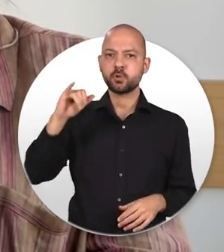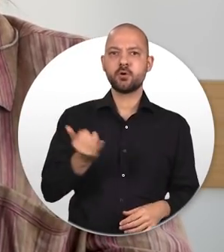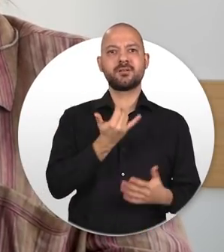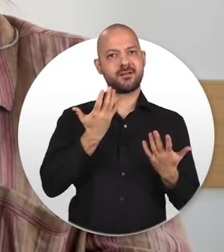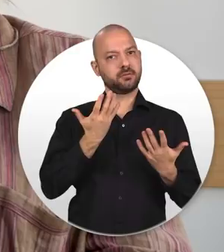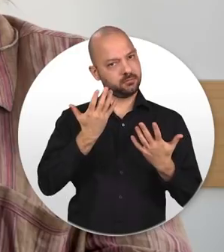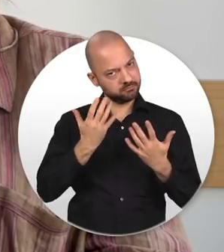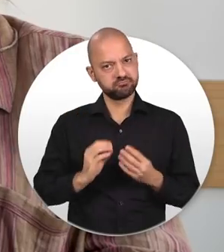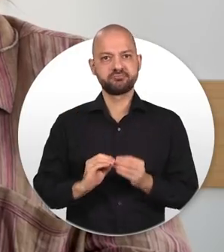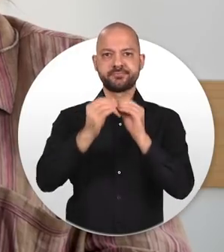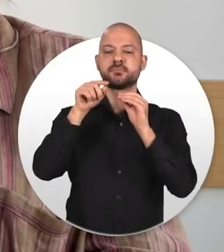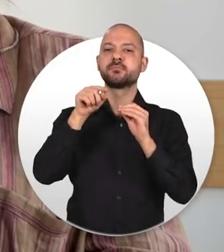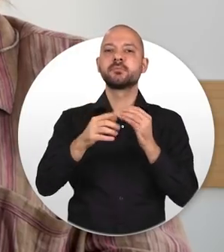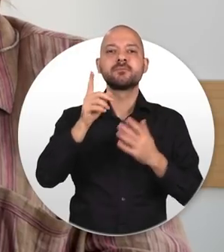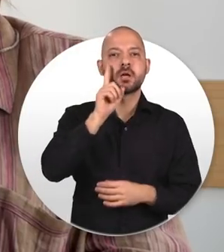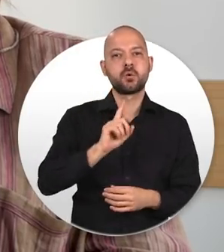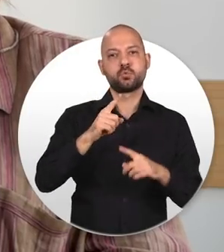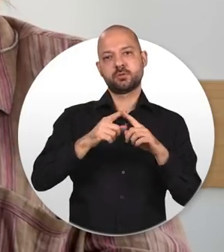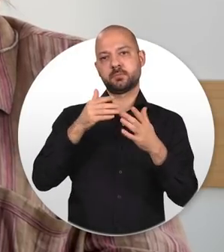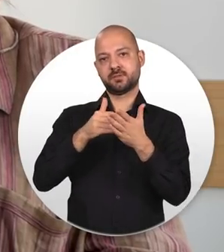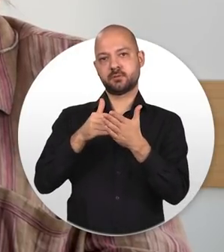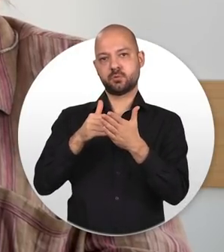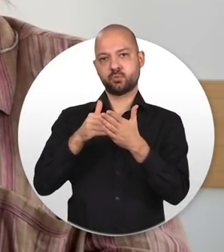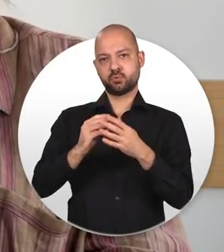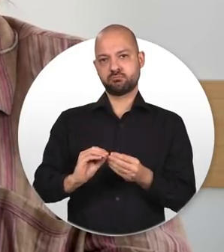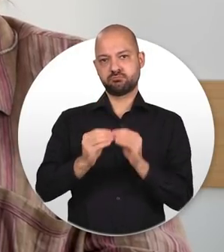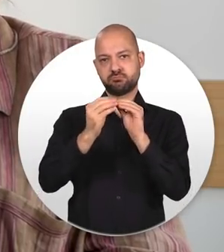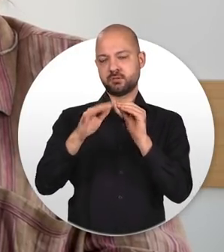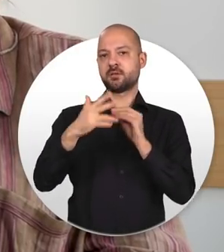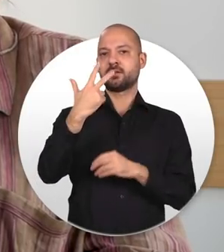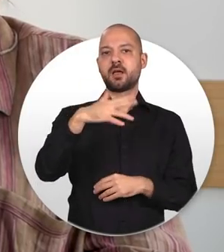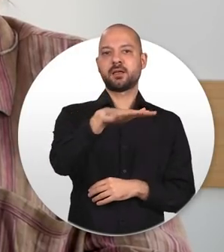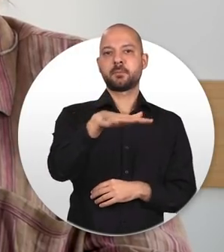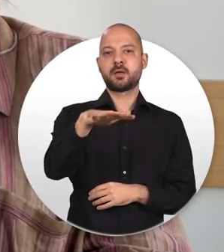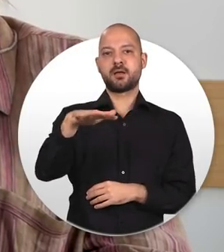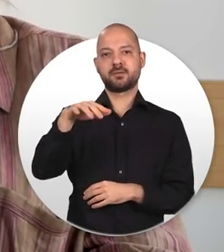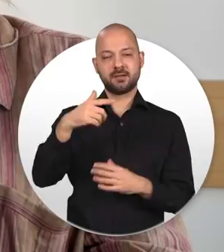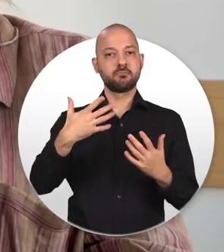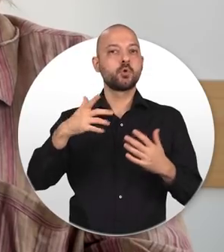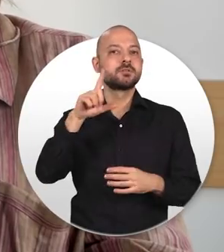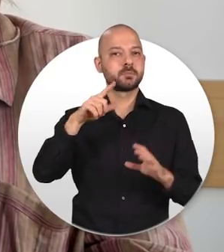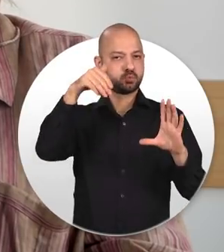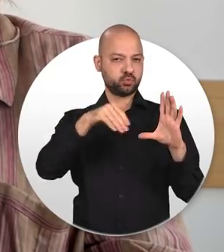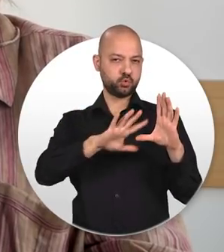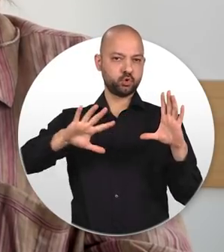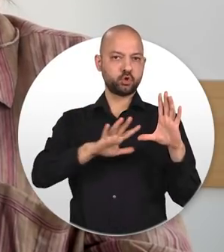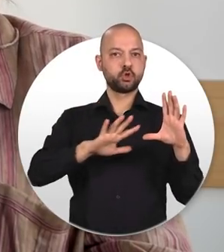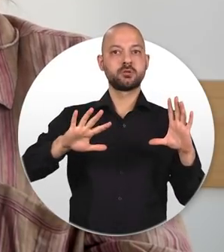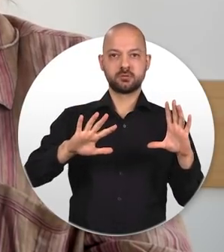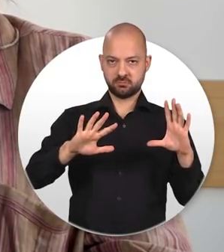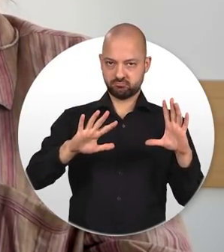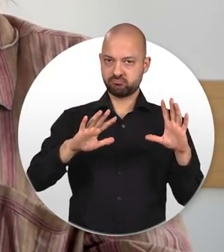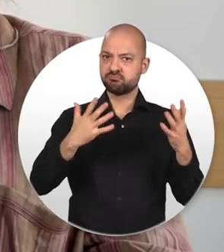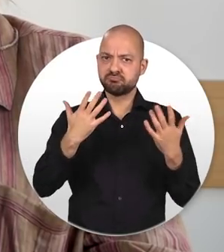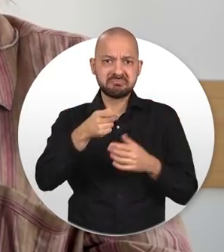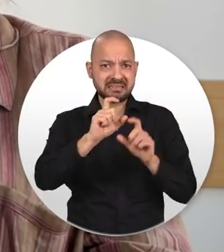haben wir ein Projekt Femme Handicap angeregt, zusammen mit drei Gemeinden aus dem Süden des Landes. Und dass das Sujet